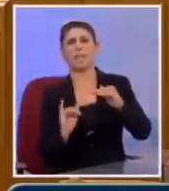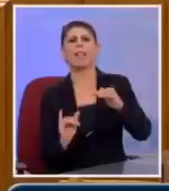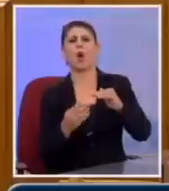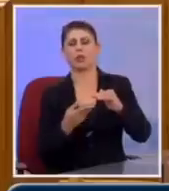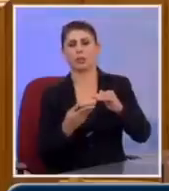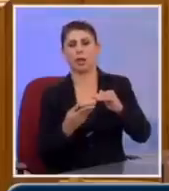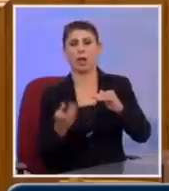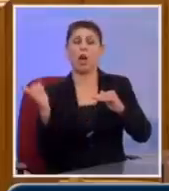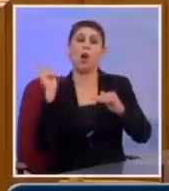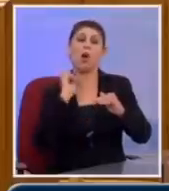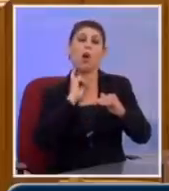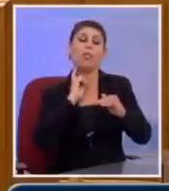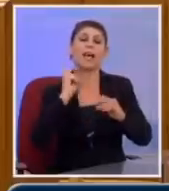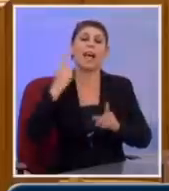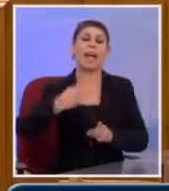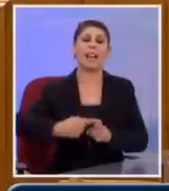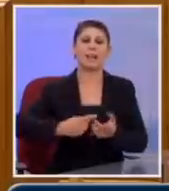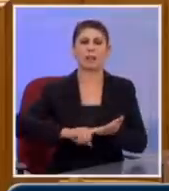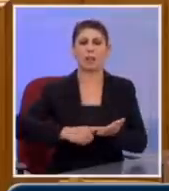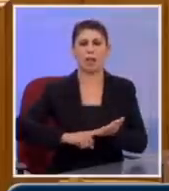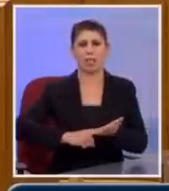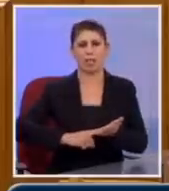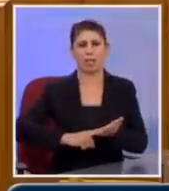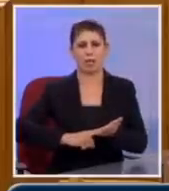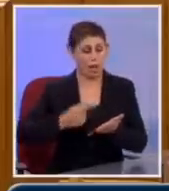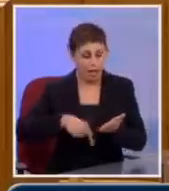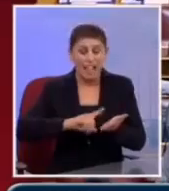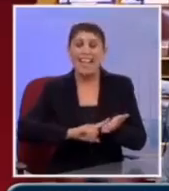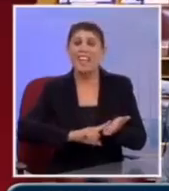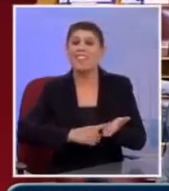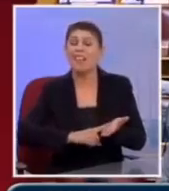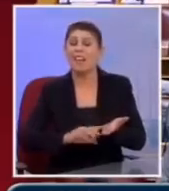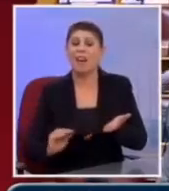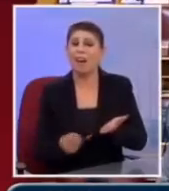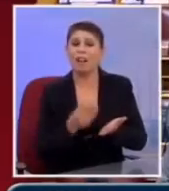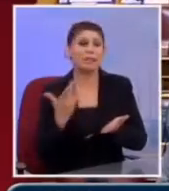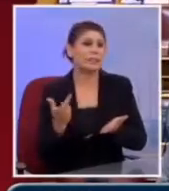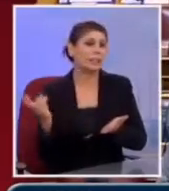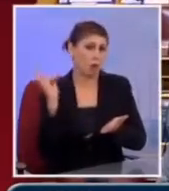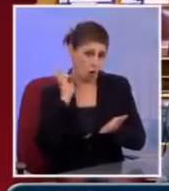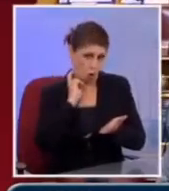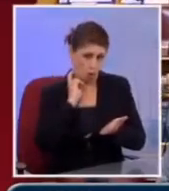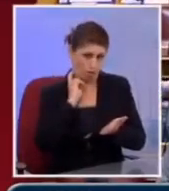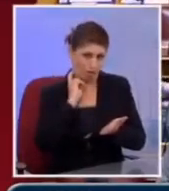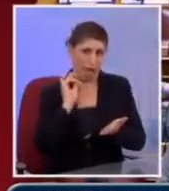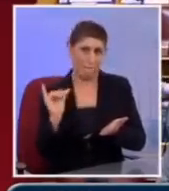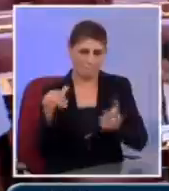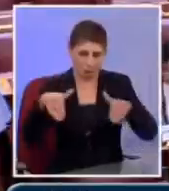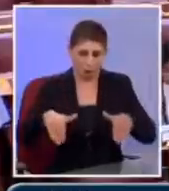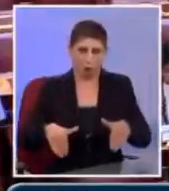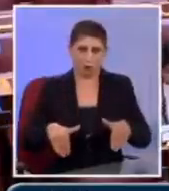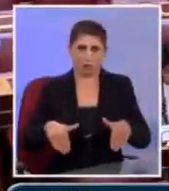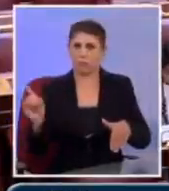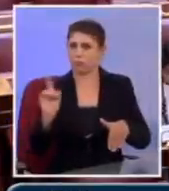Ο κώδικας μας λέγεται κώδικας ελληνικής ηθαγένειας. Δεν είναι κώδικας υπηκότητας. Το αν και